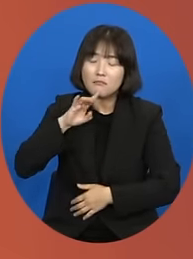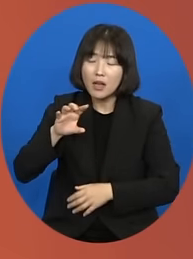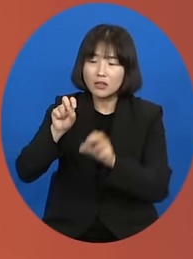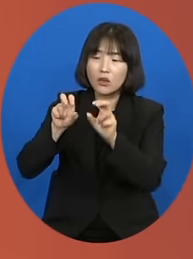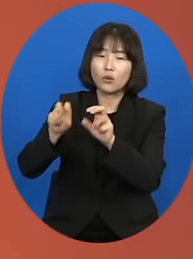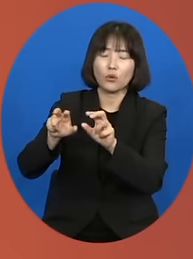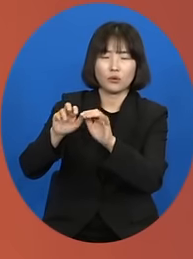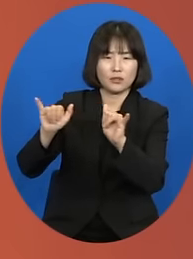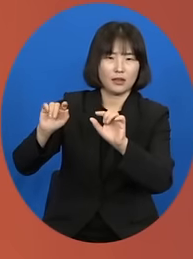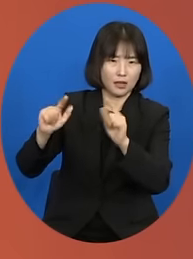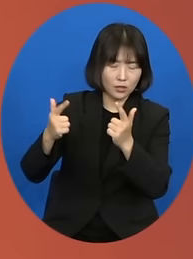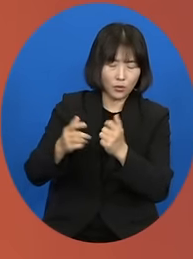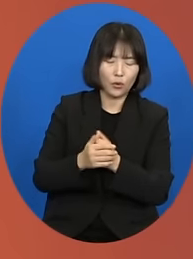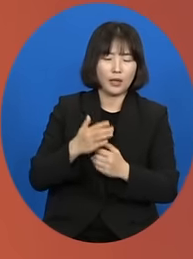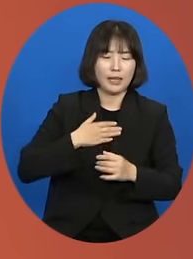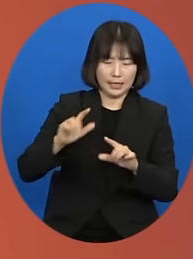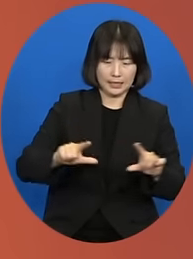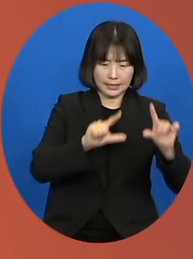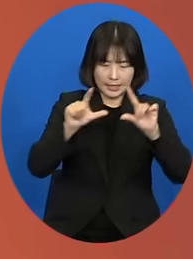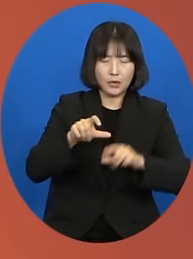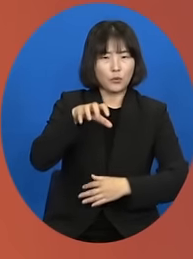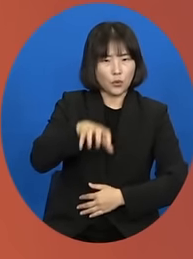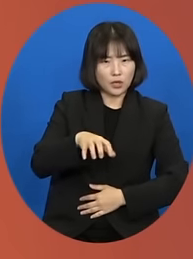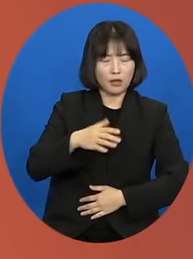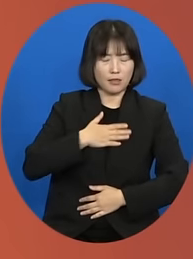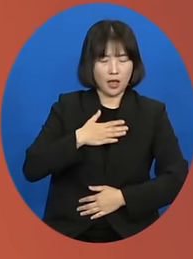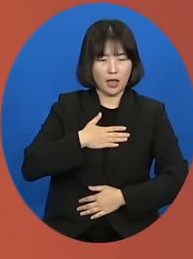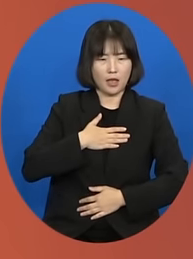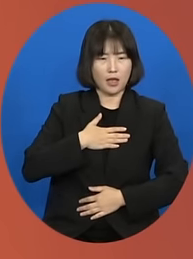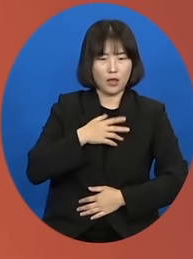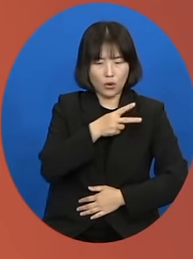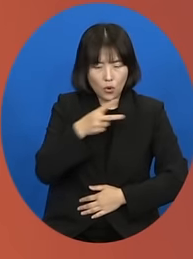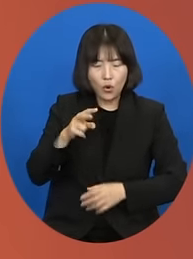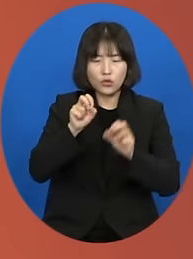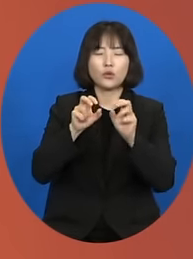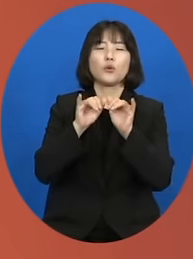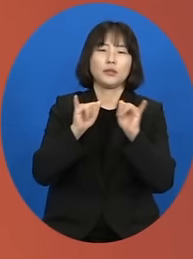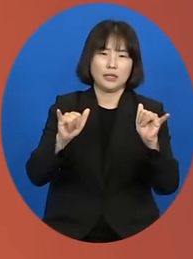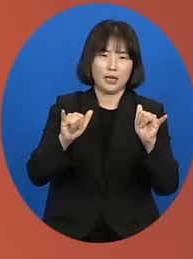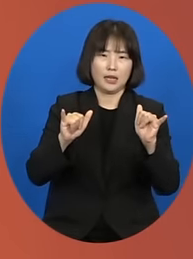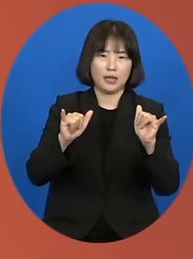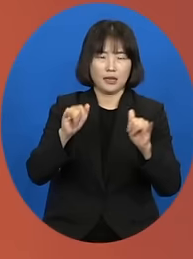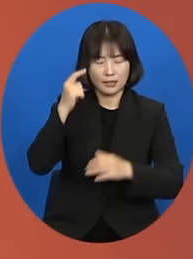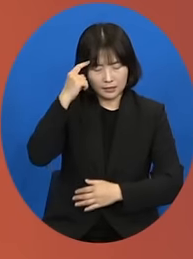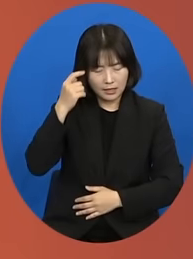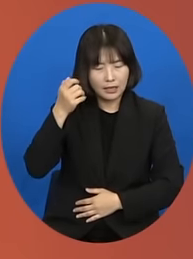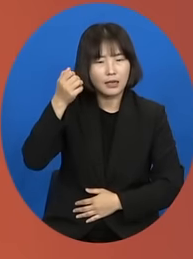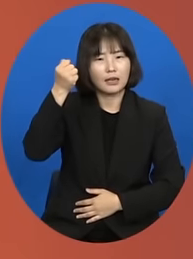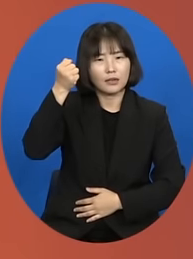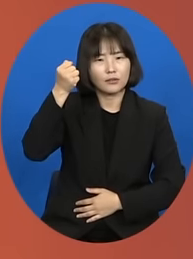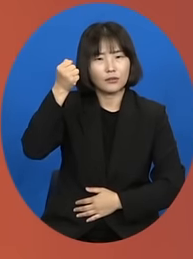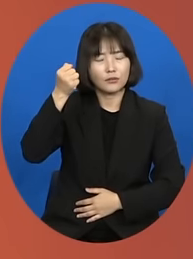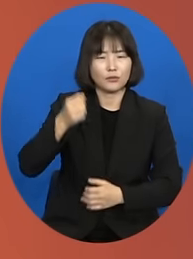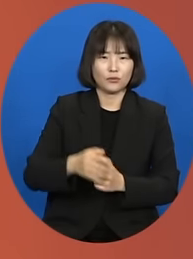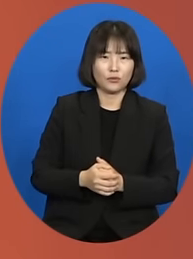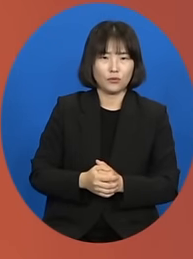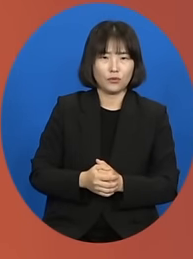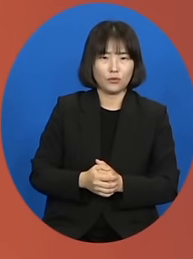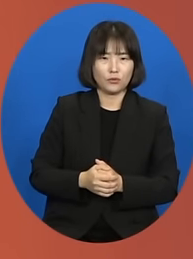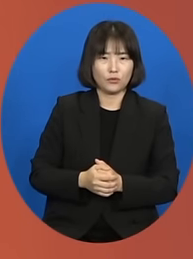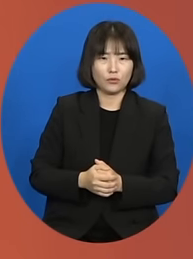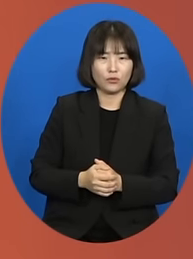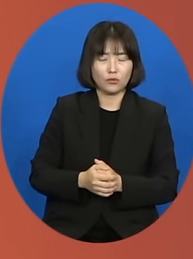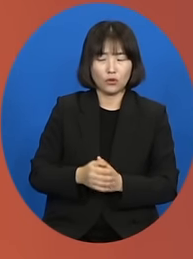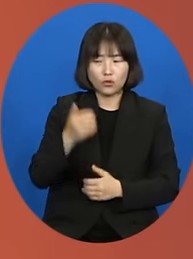나도 선교사다. 나도 누군가 하나님의 자녀가 잃어버린 자리가 있다면 다시 그 자리로 돌아오게 하는데